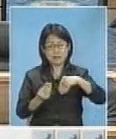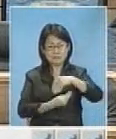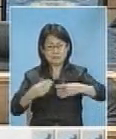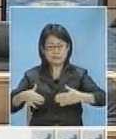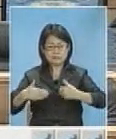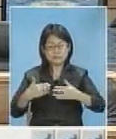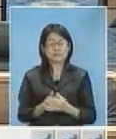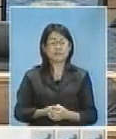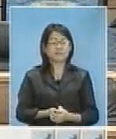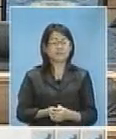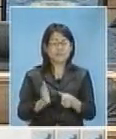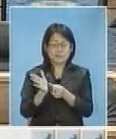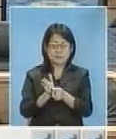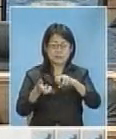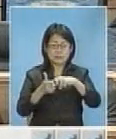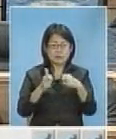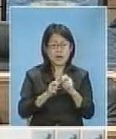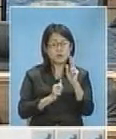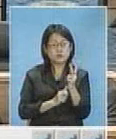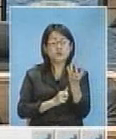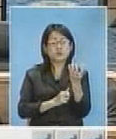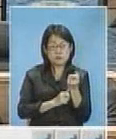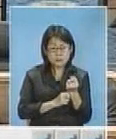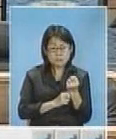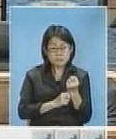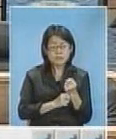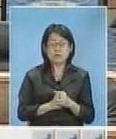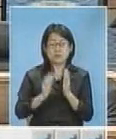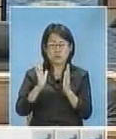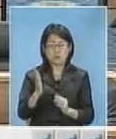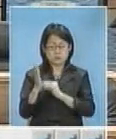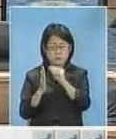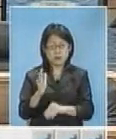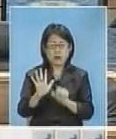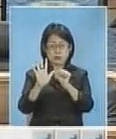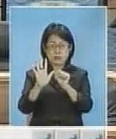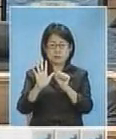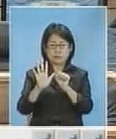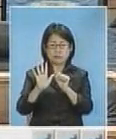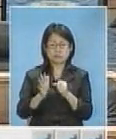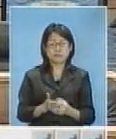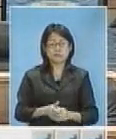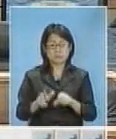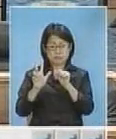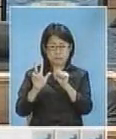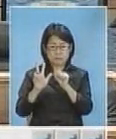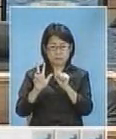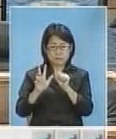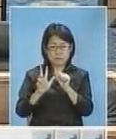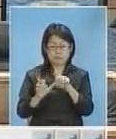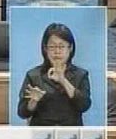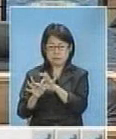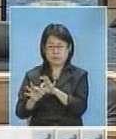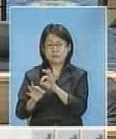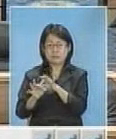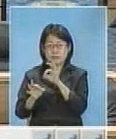ม่ว่าจะเป็นเรื่องของการแก้ปัญหาหนี้นอกระบบให้กับพี่น้องประชาชนตั้ง 500,000 คนซึ่งประมาณ 300,000 คนเป็นลูกค้าธอส.